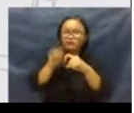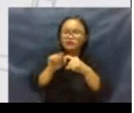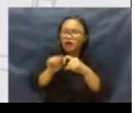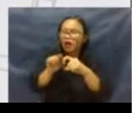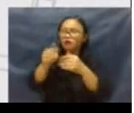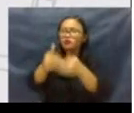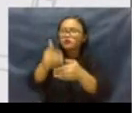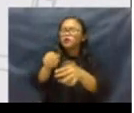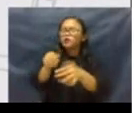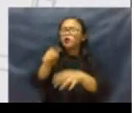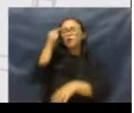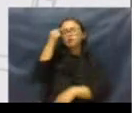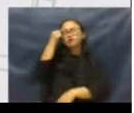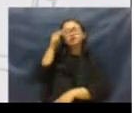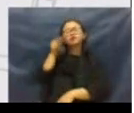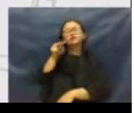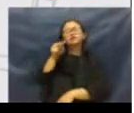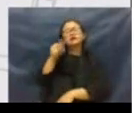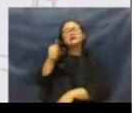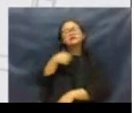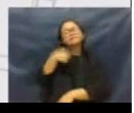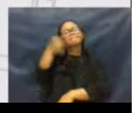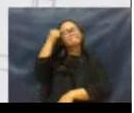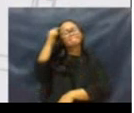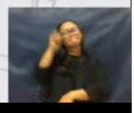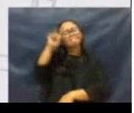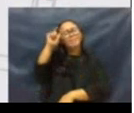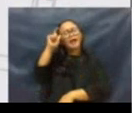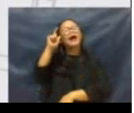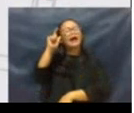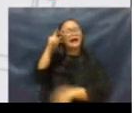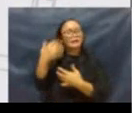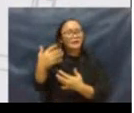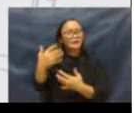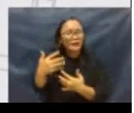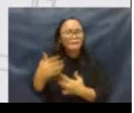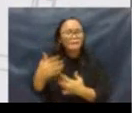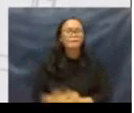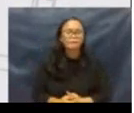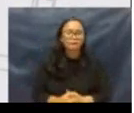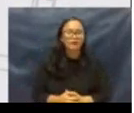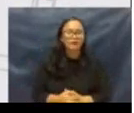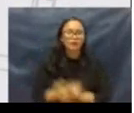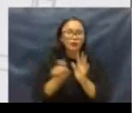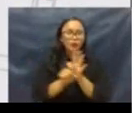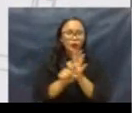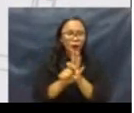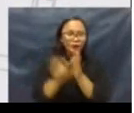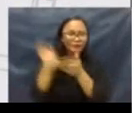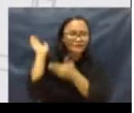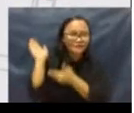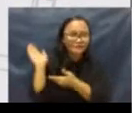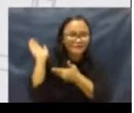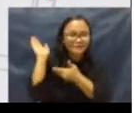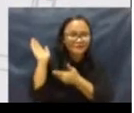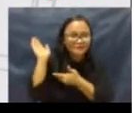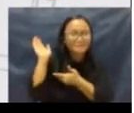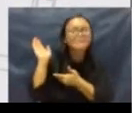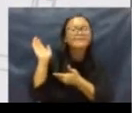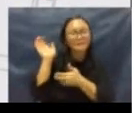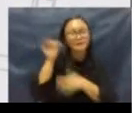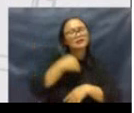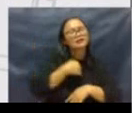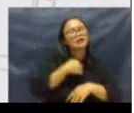saya berpikir. Ini contoh sederhana sebuah kelas mempraktikkan saya sadar